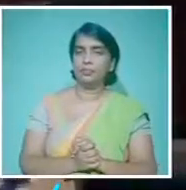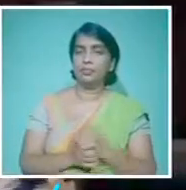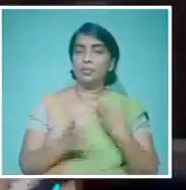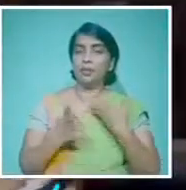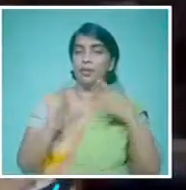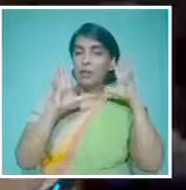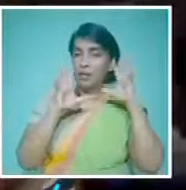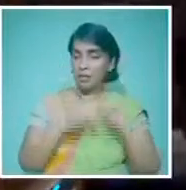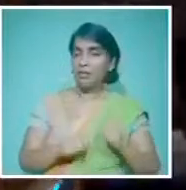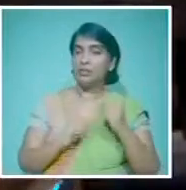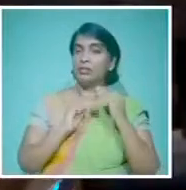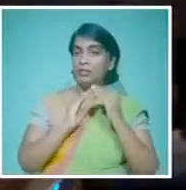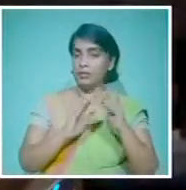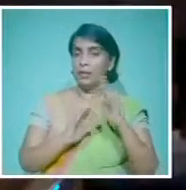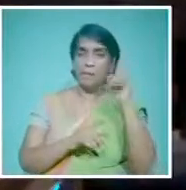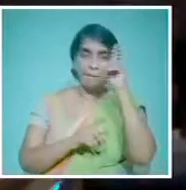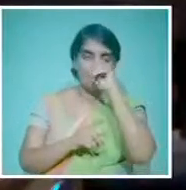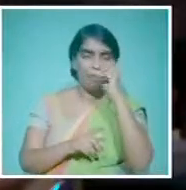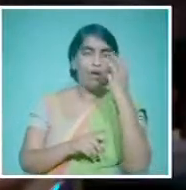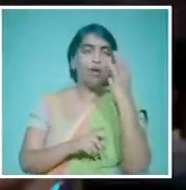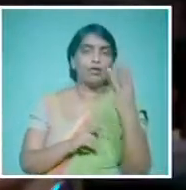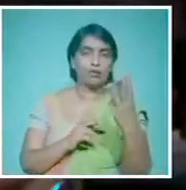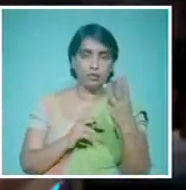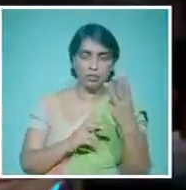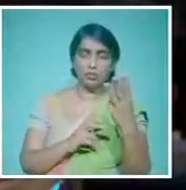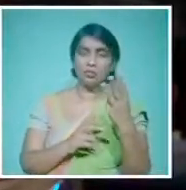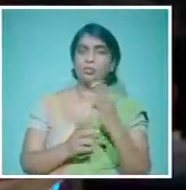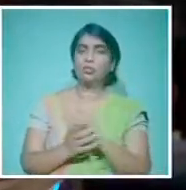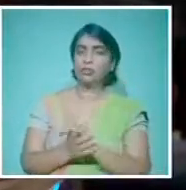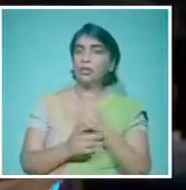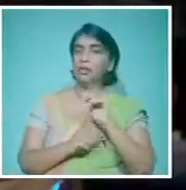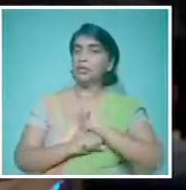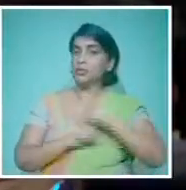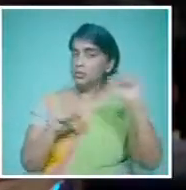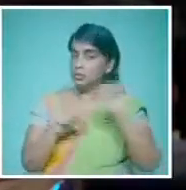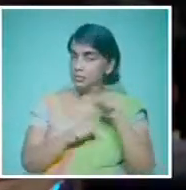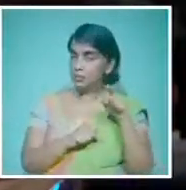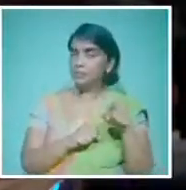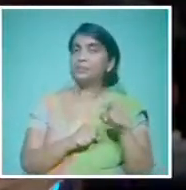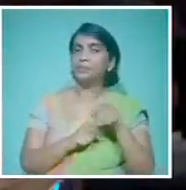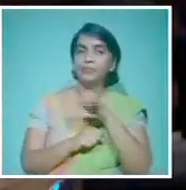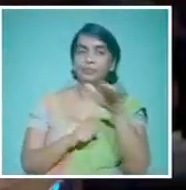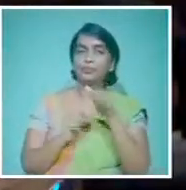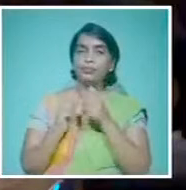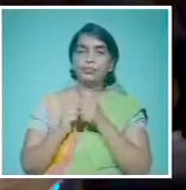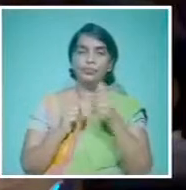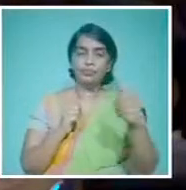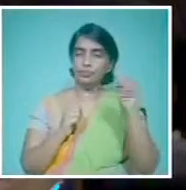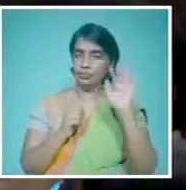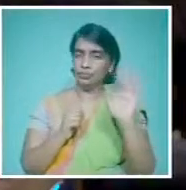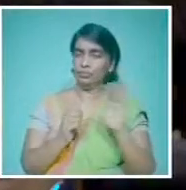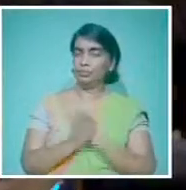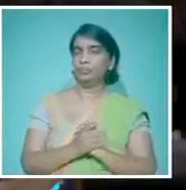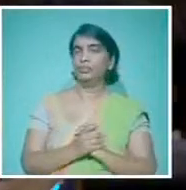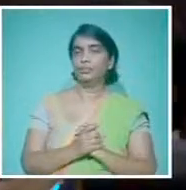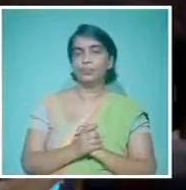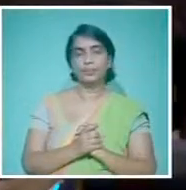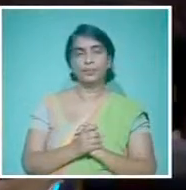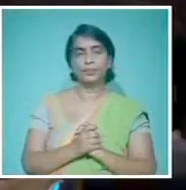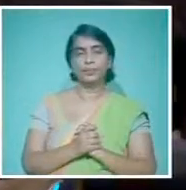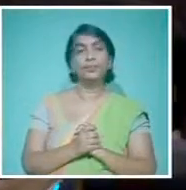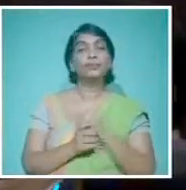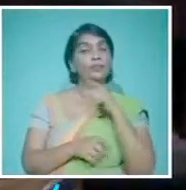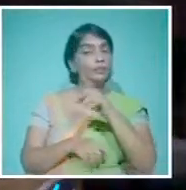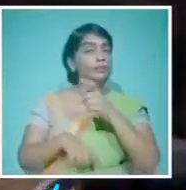අත්අඩංගු භාණ්ඩයේ බවට පත් වෙලා මාස 3ක් ඒ අරගල භූමියේ කටයුතු කරන්න සිද්ධ වුණා.